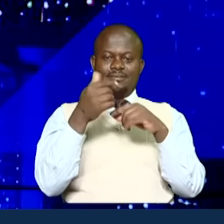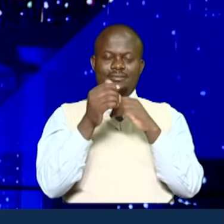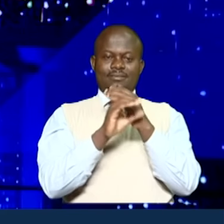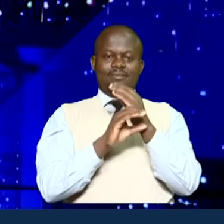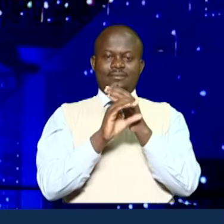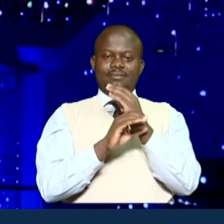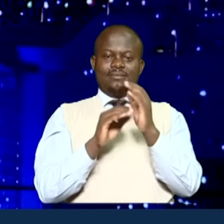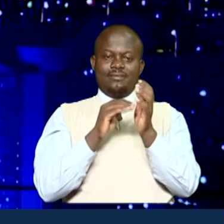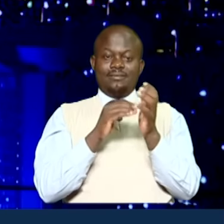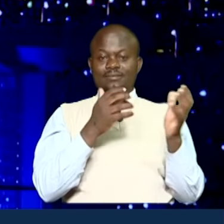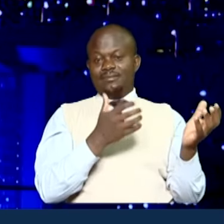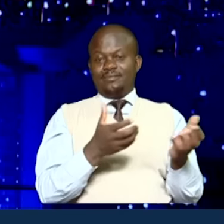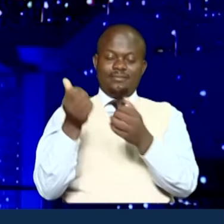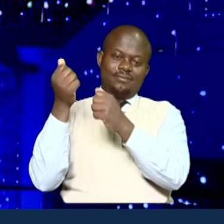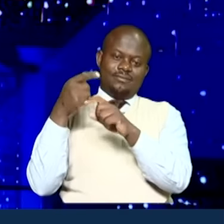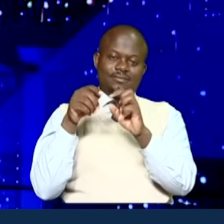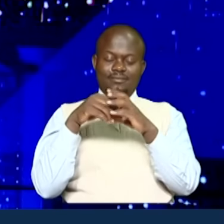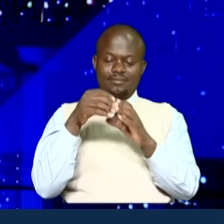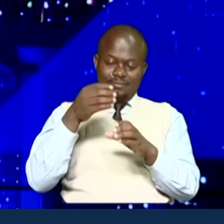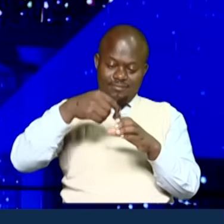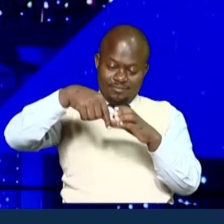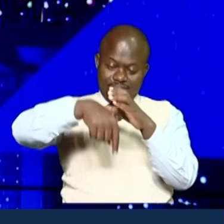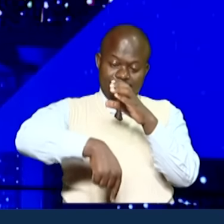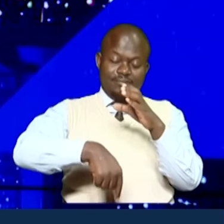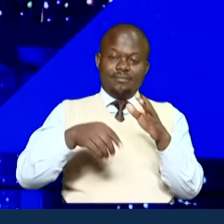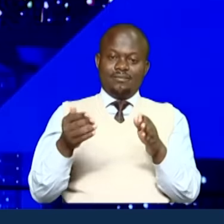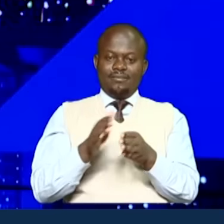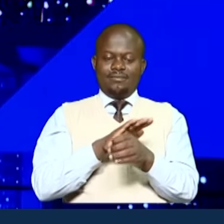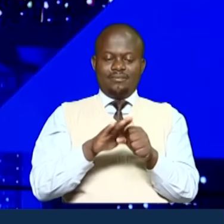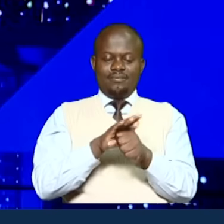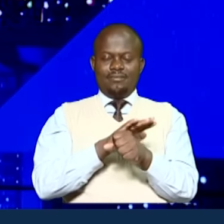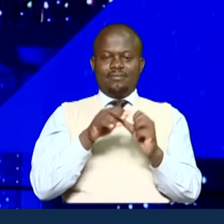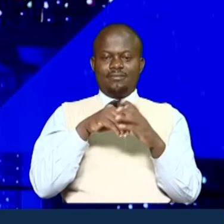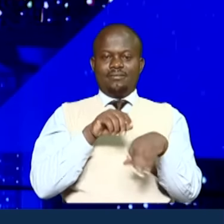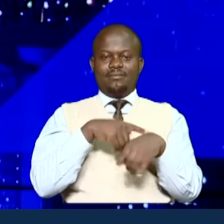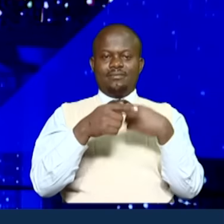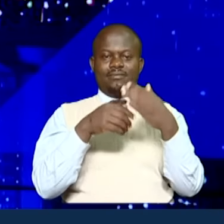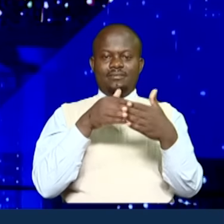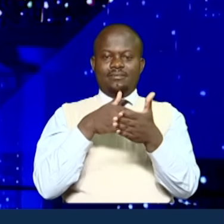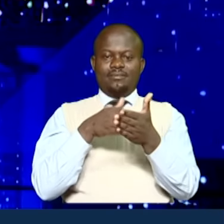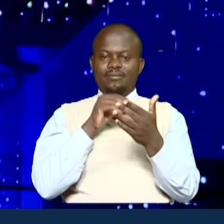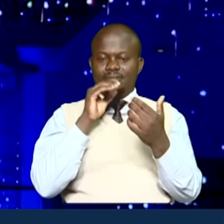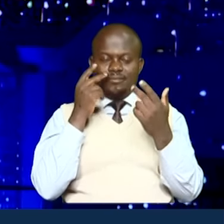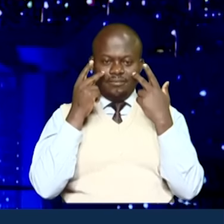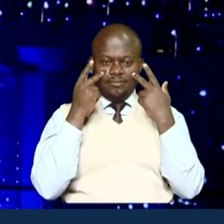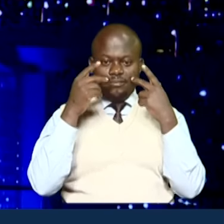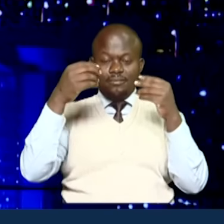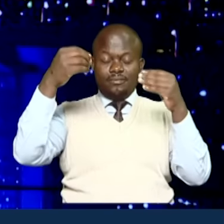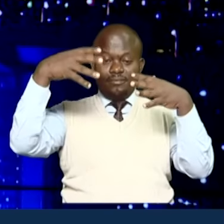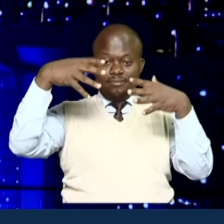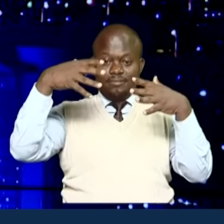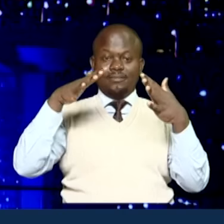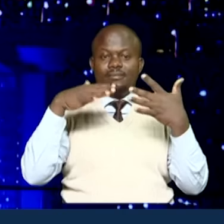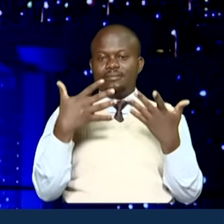ngo yarongeye agatwarwa ndetse n'imyobo yari yacukuwe igasibwa mu gihe bakomeje kuzitirwa no kutagira umuriro w'amashanyarazi. Si iki